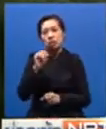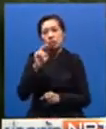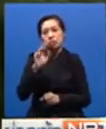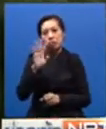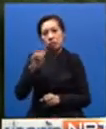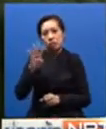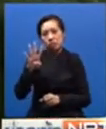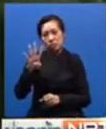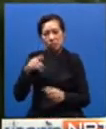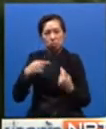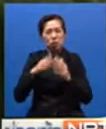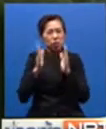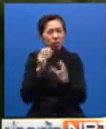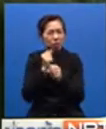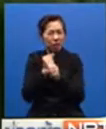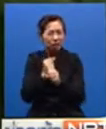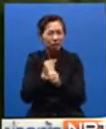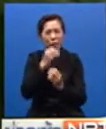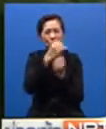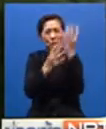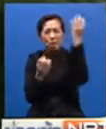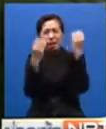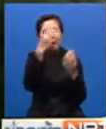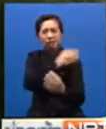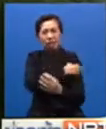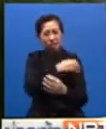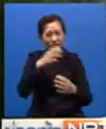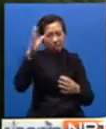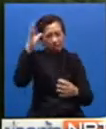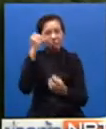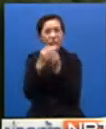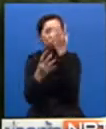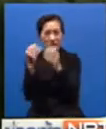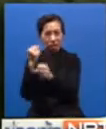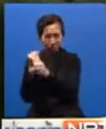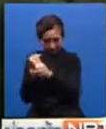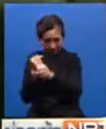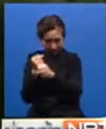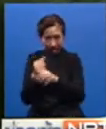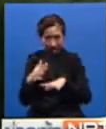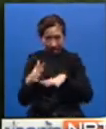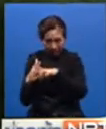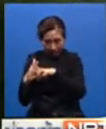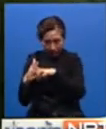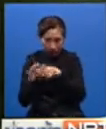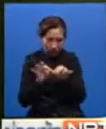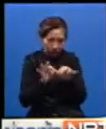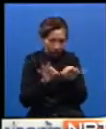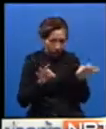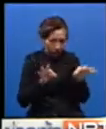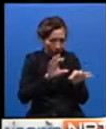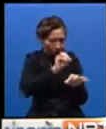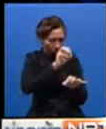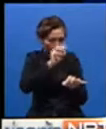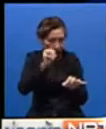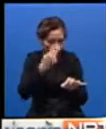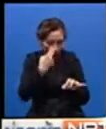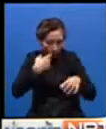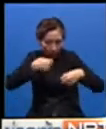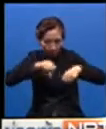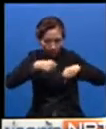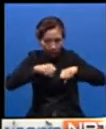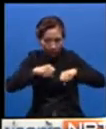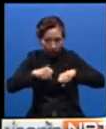เป็นเจ้าหน้าที่ป่าไม้จังหวัดบุรีรัมย์ค่ะโดยห่างไปประมาณ 50เมตรนะคะพบรถจักรยานยนต์ฮอนด้าเวฟ